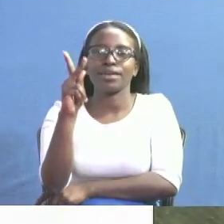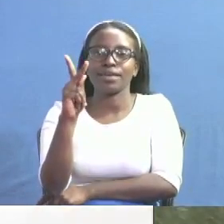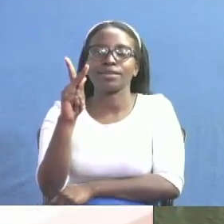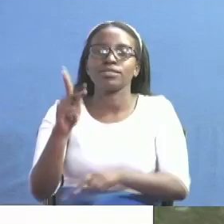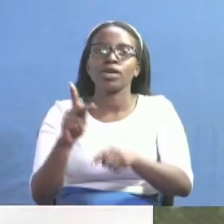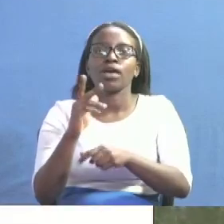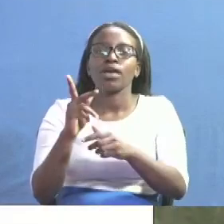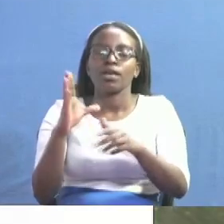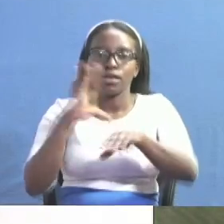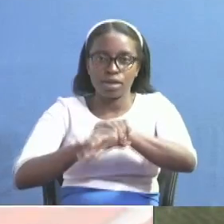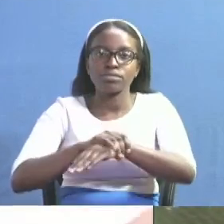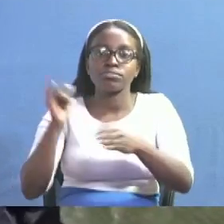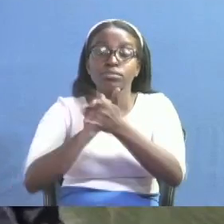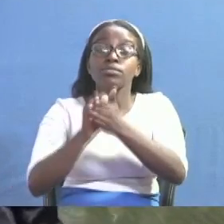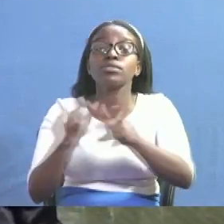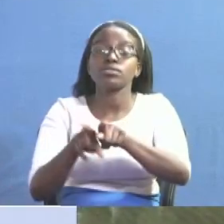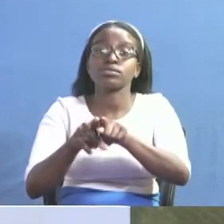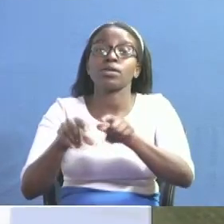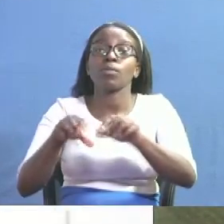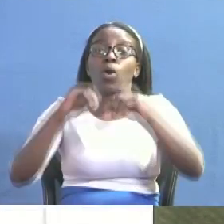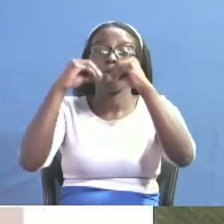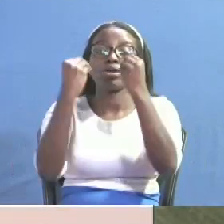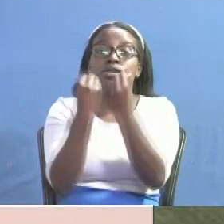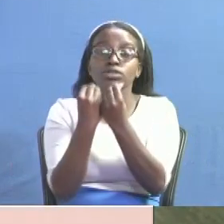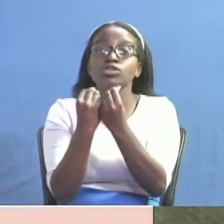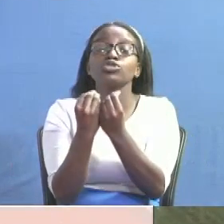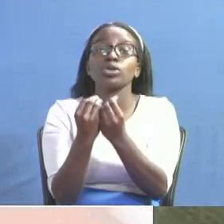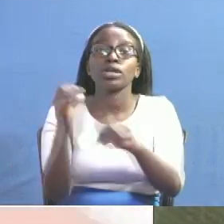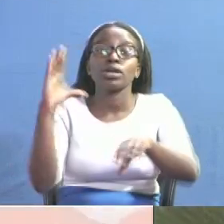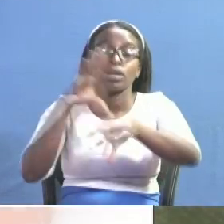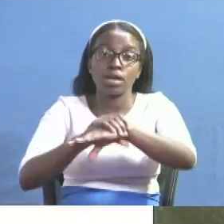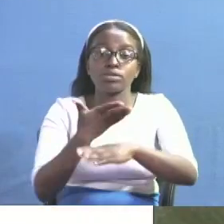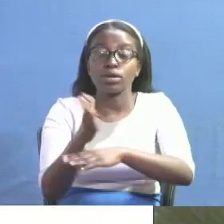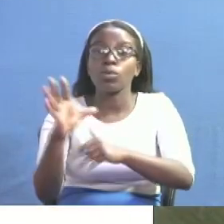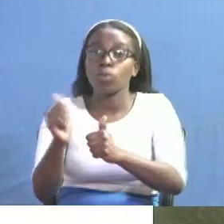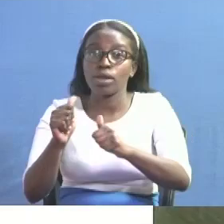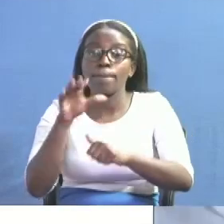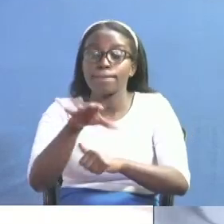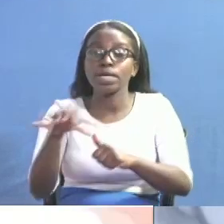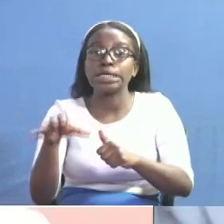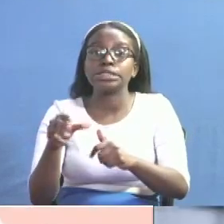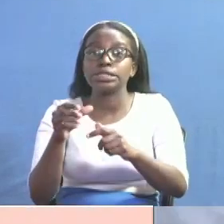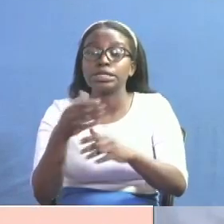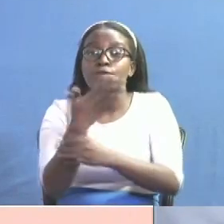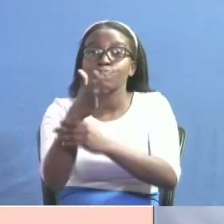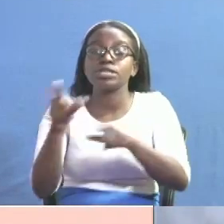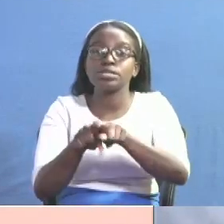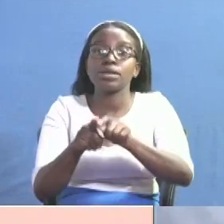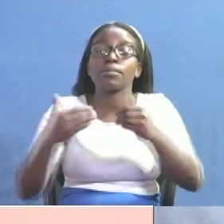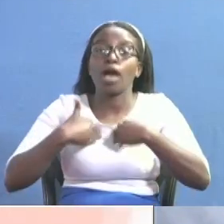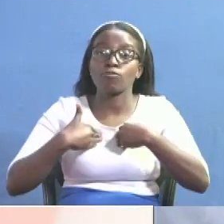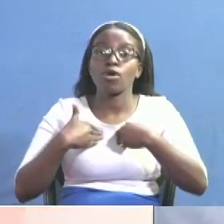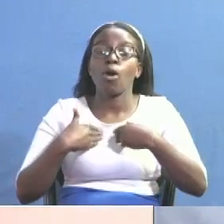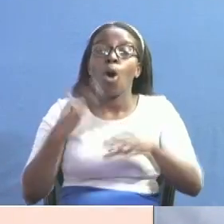have also an organization that was established that is dealing with marketing of fish. Wakulima wanahimizwa